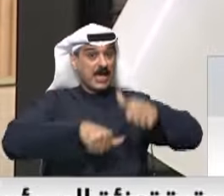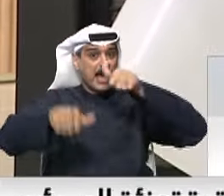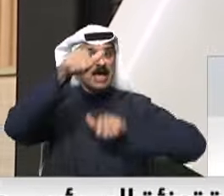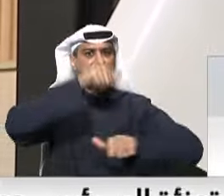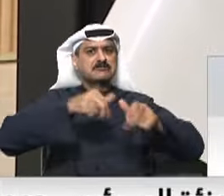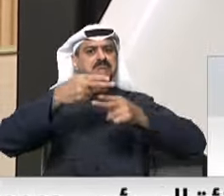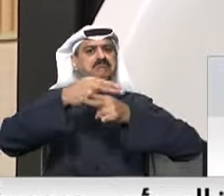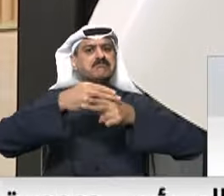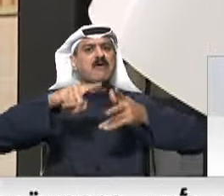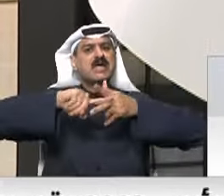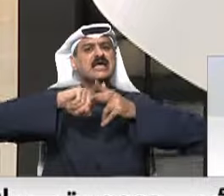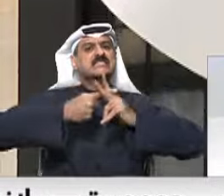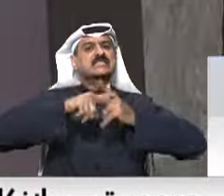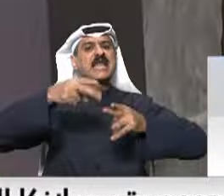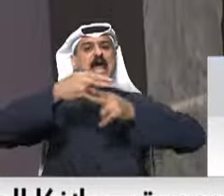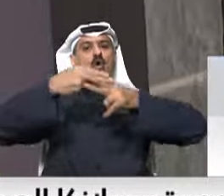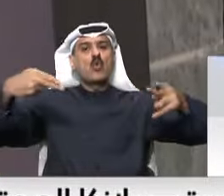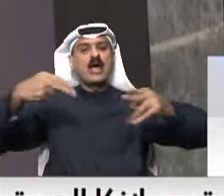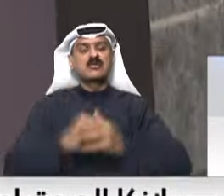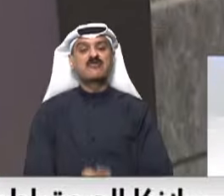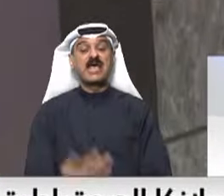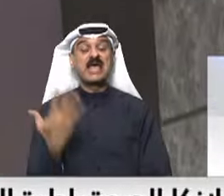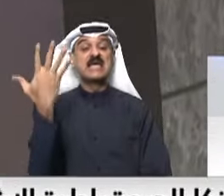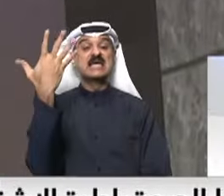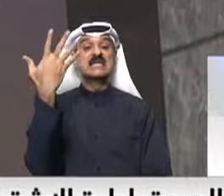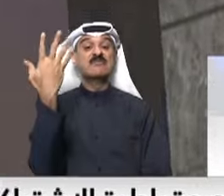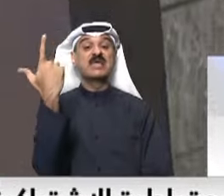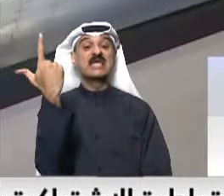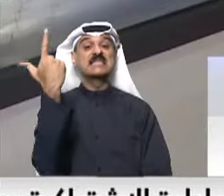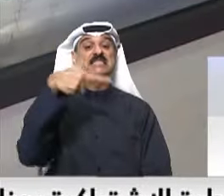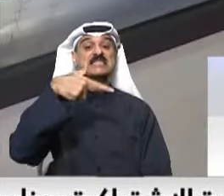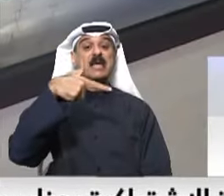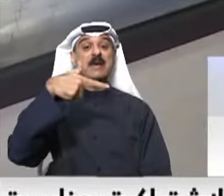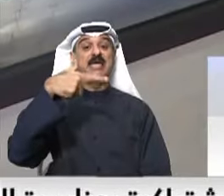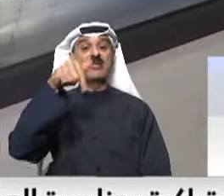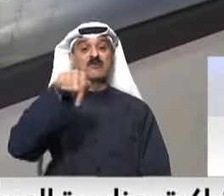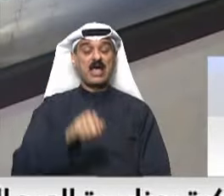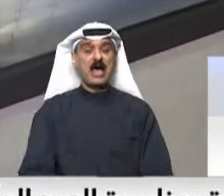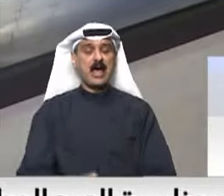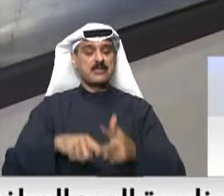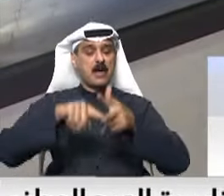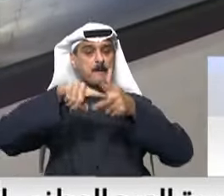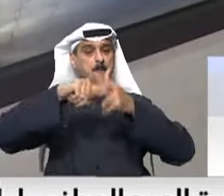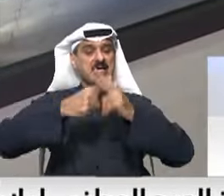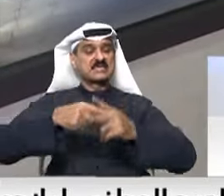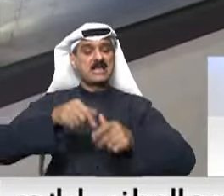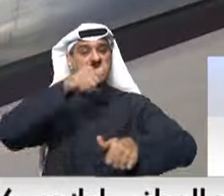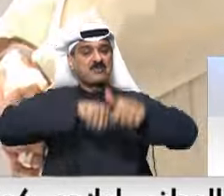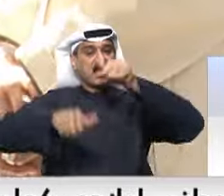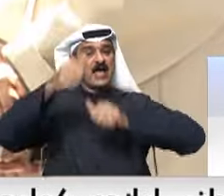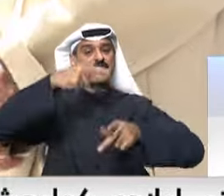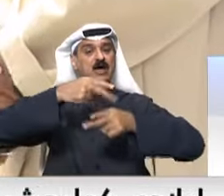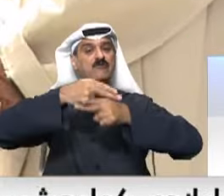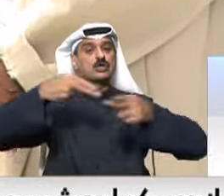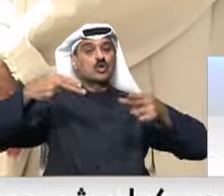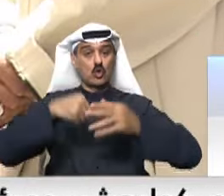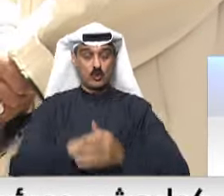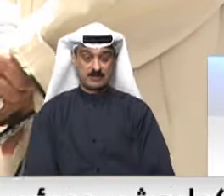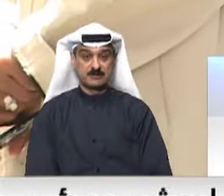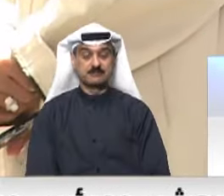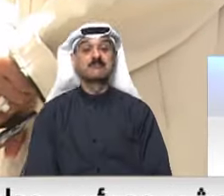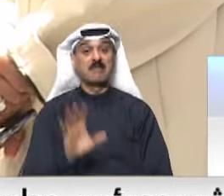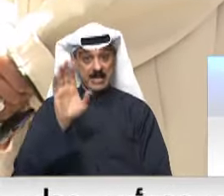الوطنية بمشاركة أكثر من 70 مصنعا كويتيا، وذلك تحت شعار صنع في الكويت. صنع في